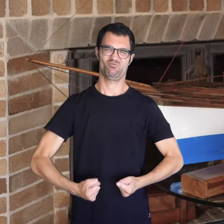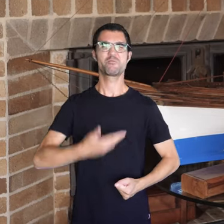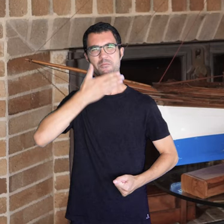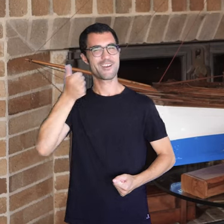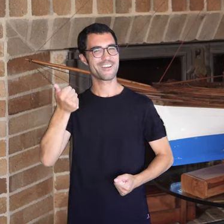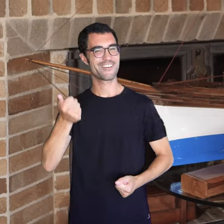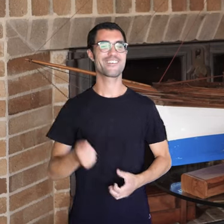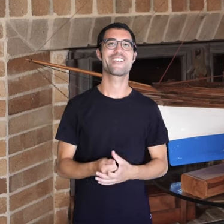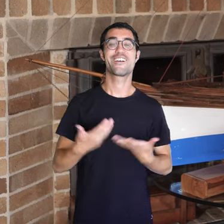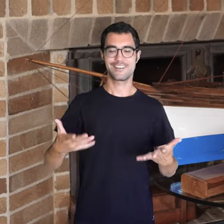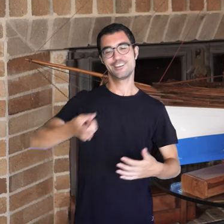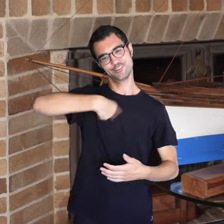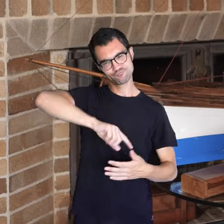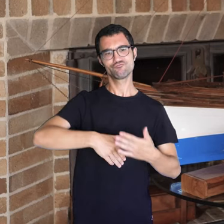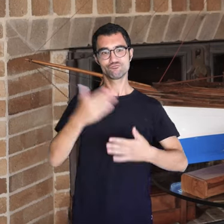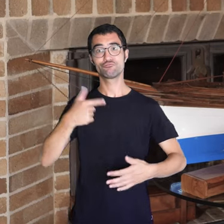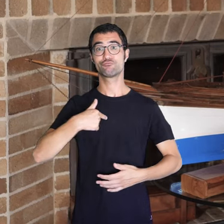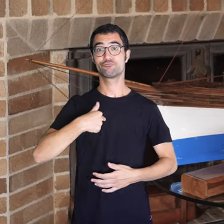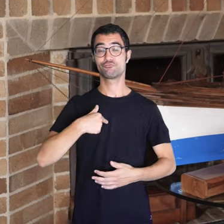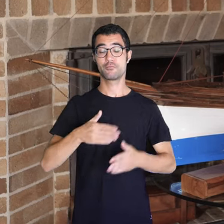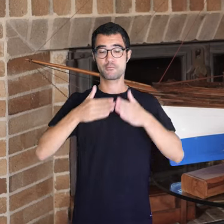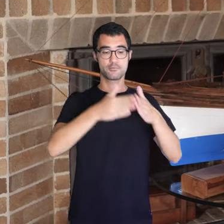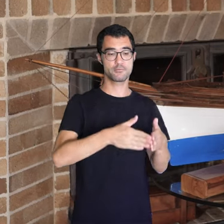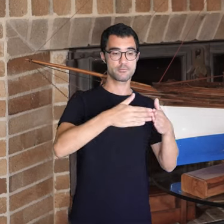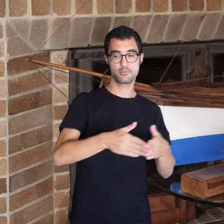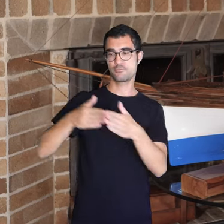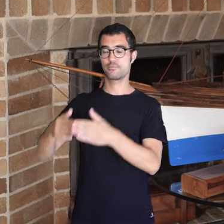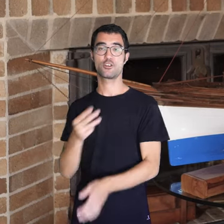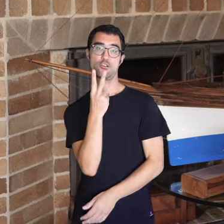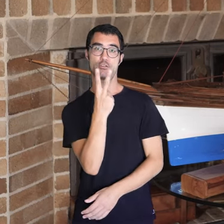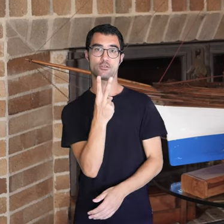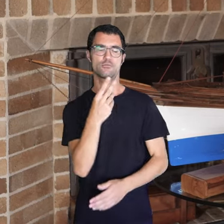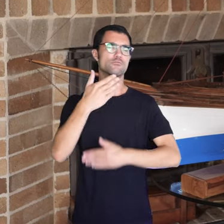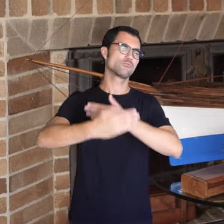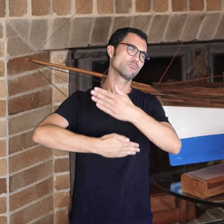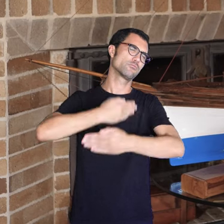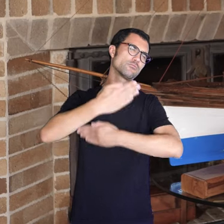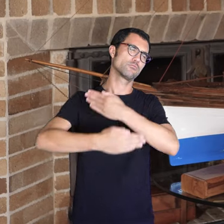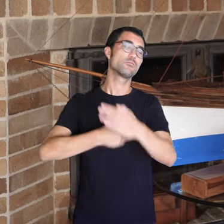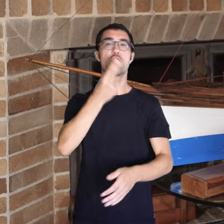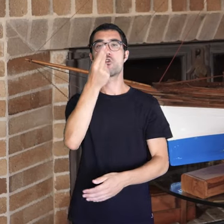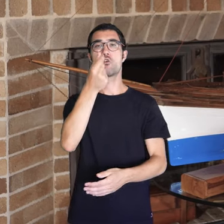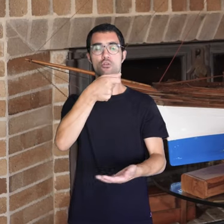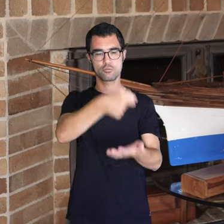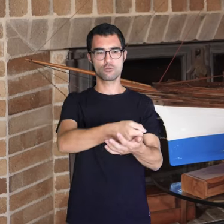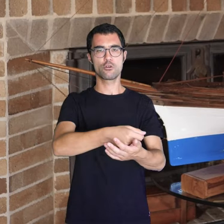I així varen començar, que ja tenien aquestes dues barques, i més tard encara en compraren una